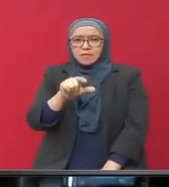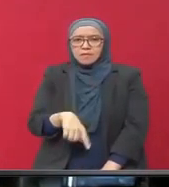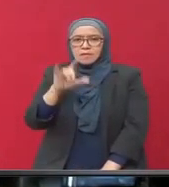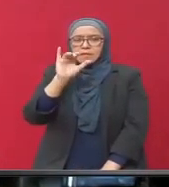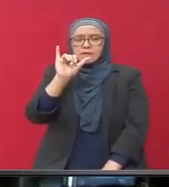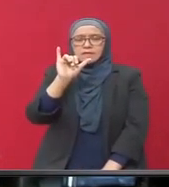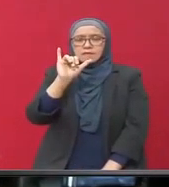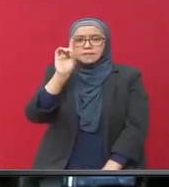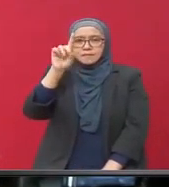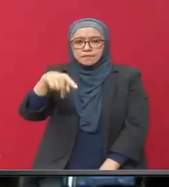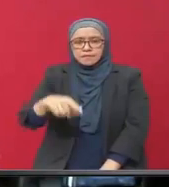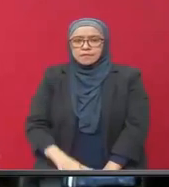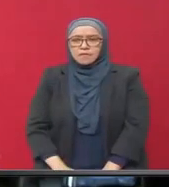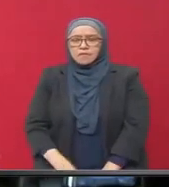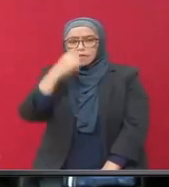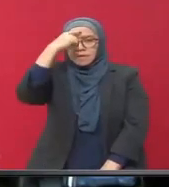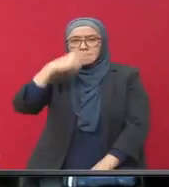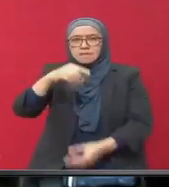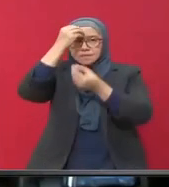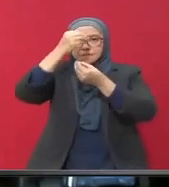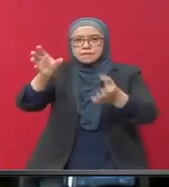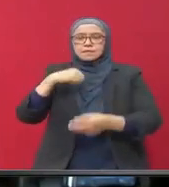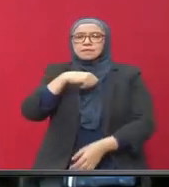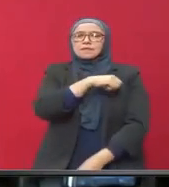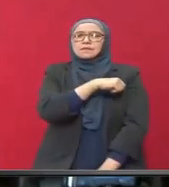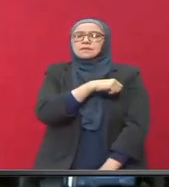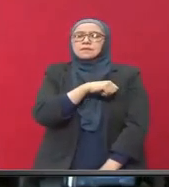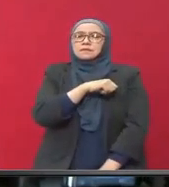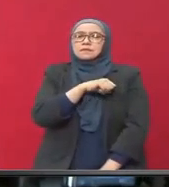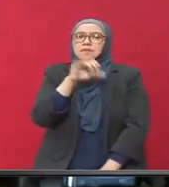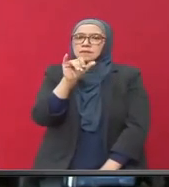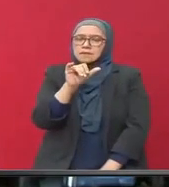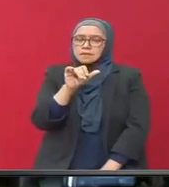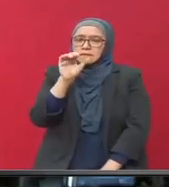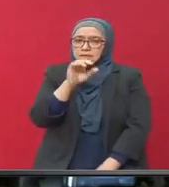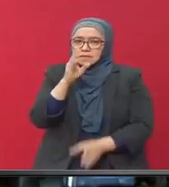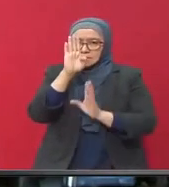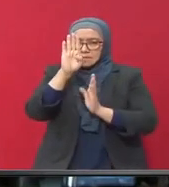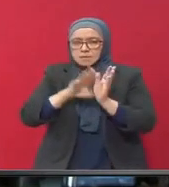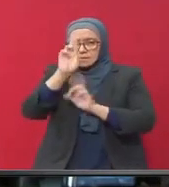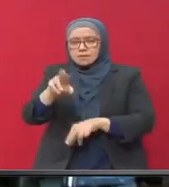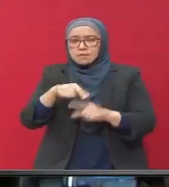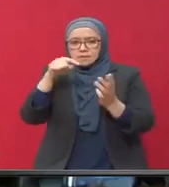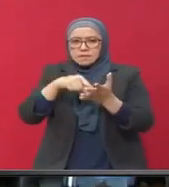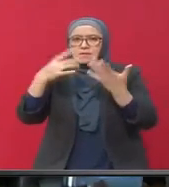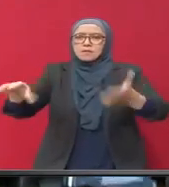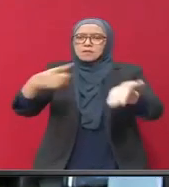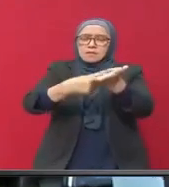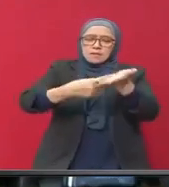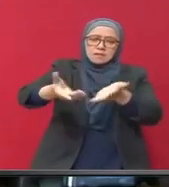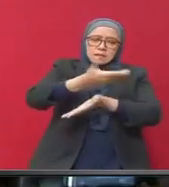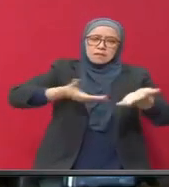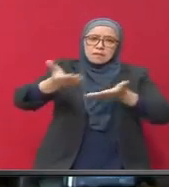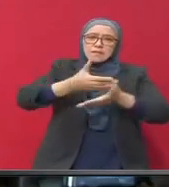dari yang terhormat perkara ini sudah diperbincangkan dan sedang diteliti oleh pihak Kementerian sumber manusia